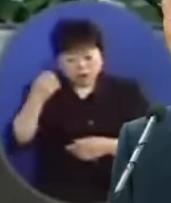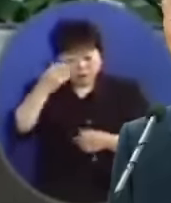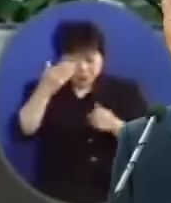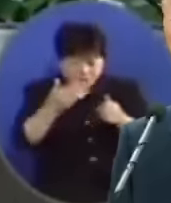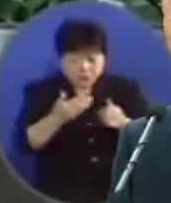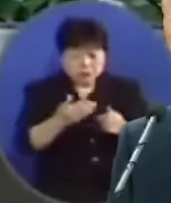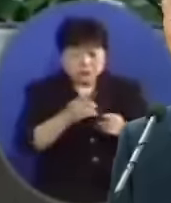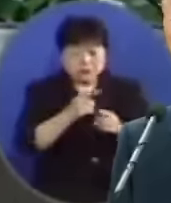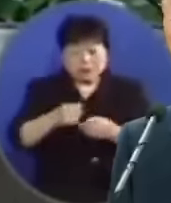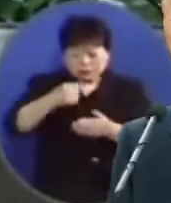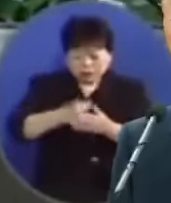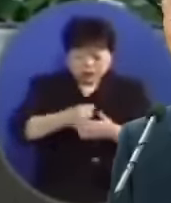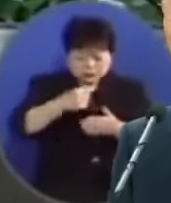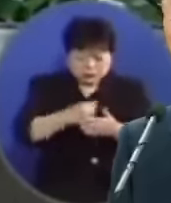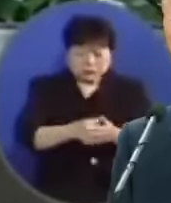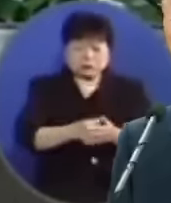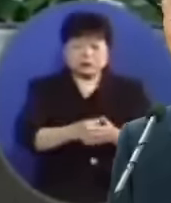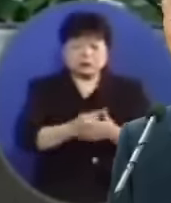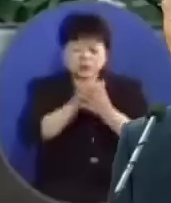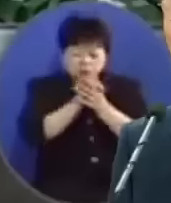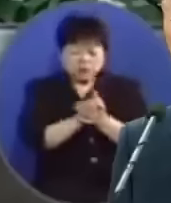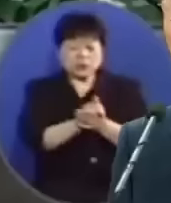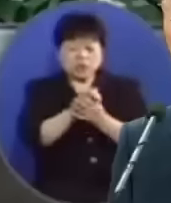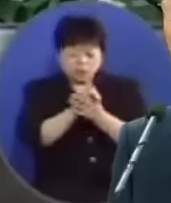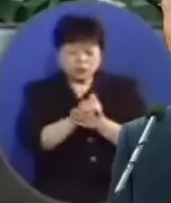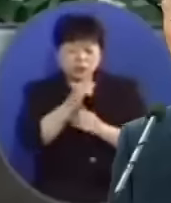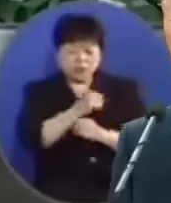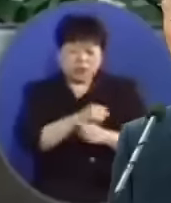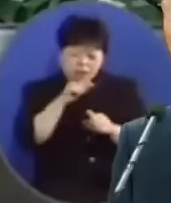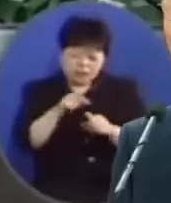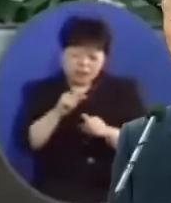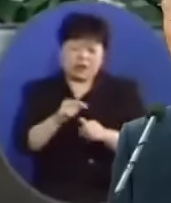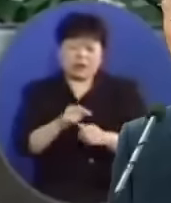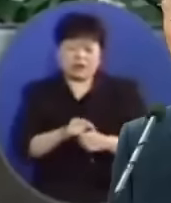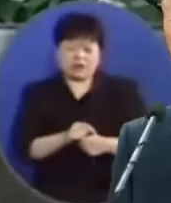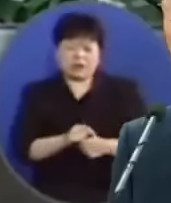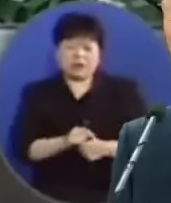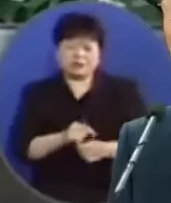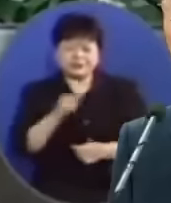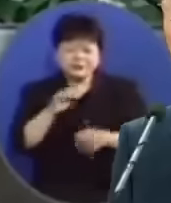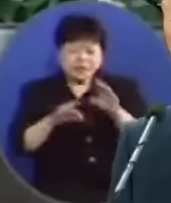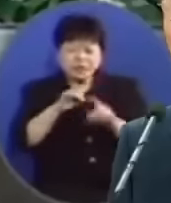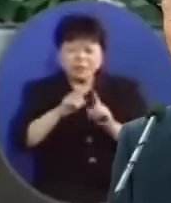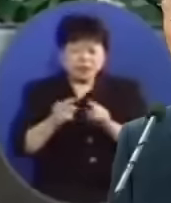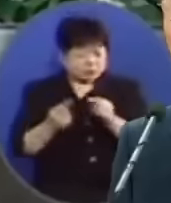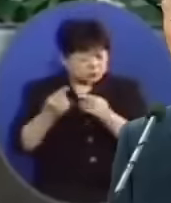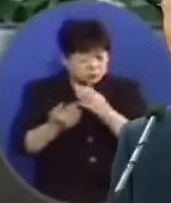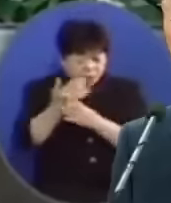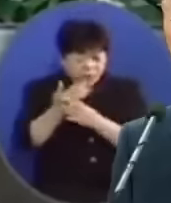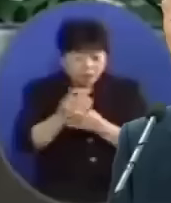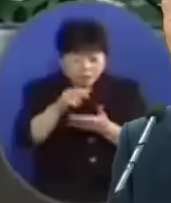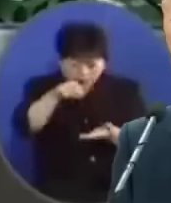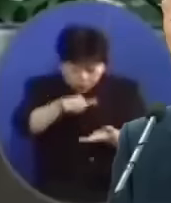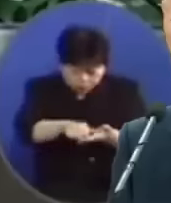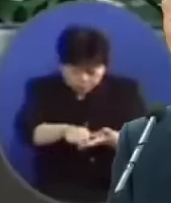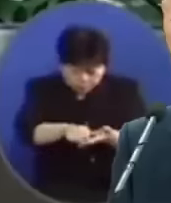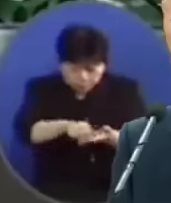성령이 말할 수 없는 탄식으로 기도해라 기도해라 기도하고 싶은 갈급한 마음이 생깁니다. 그래서 기도하려고